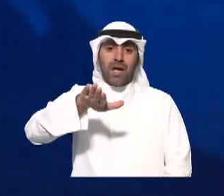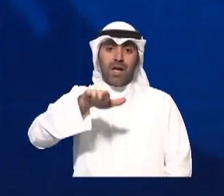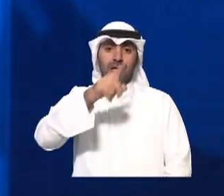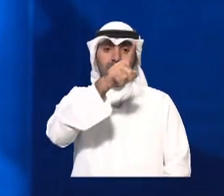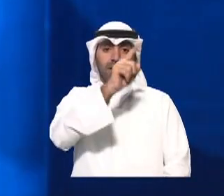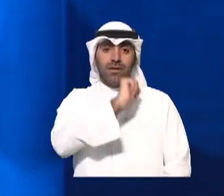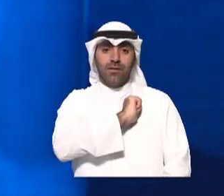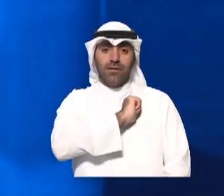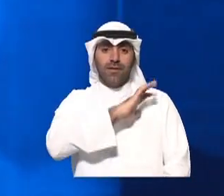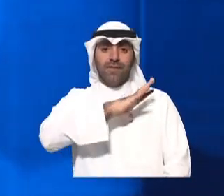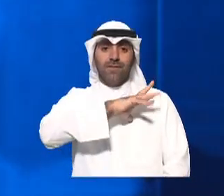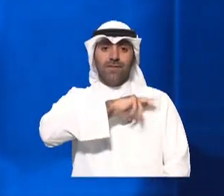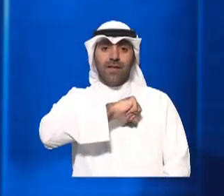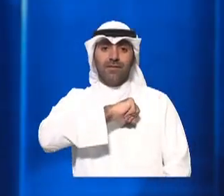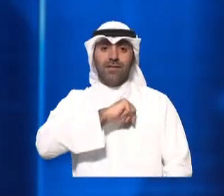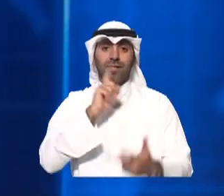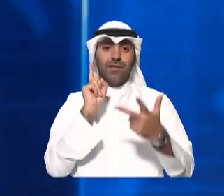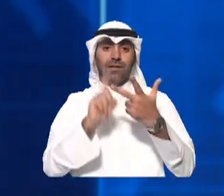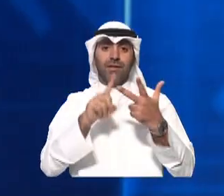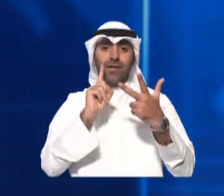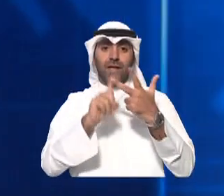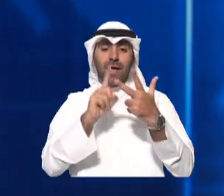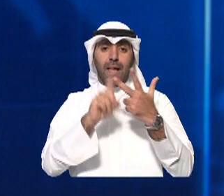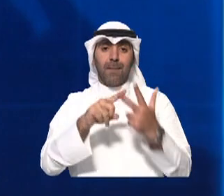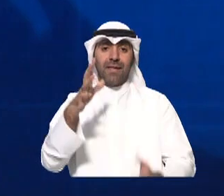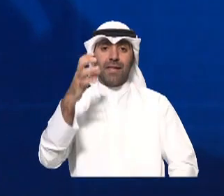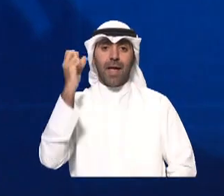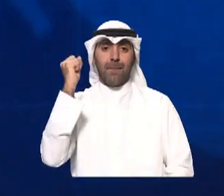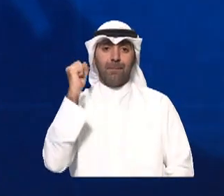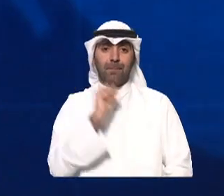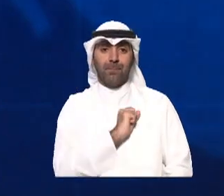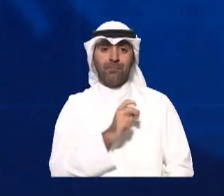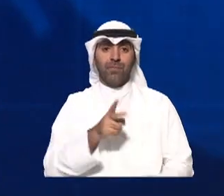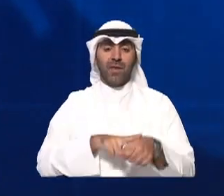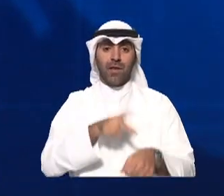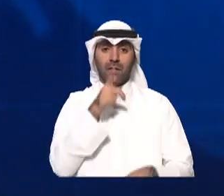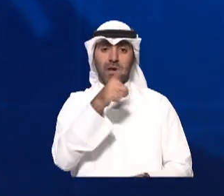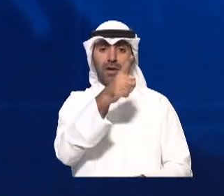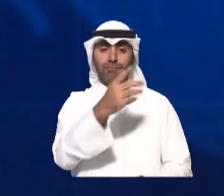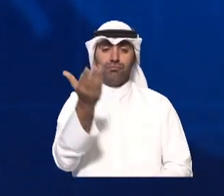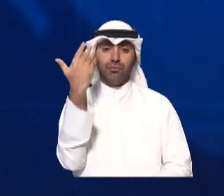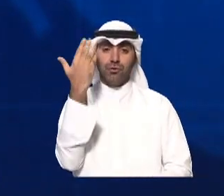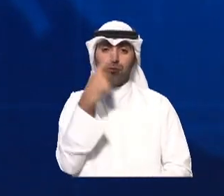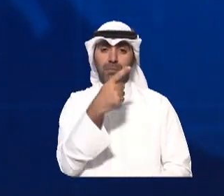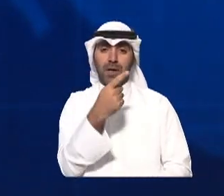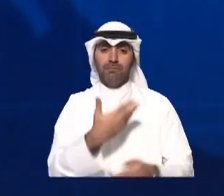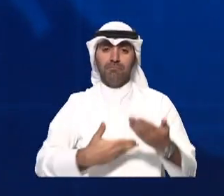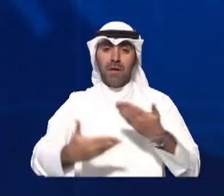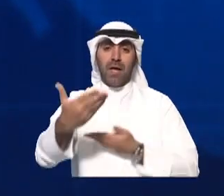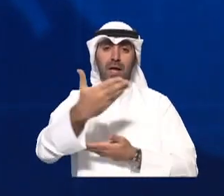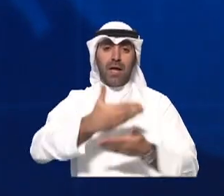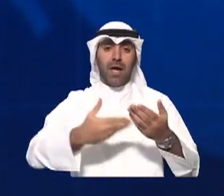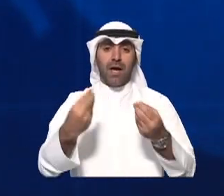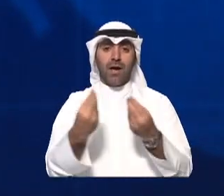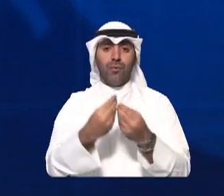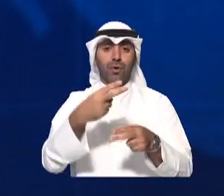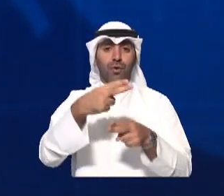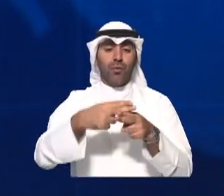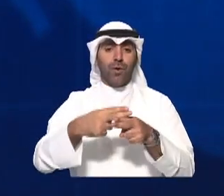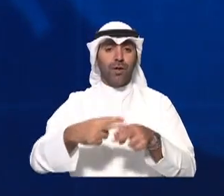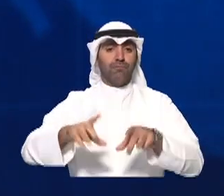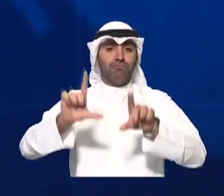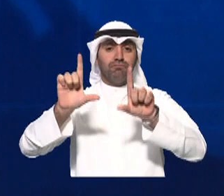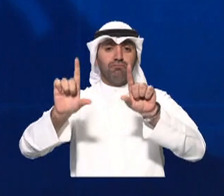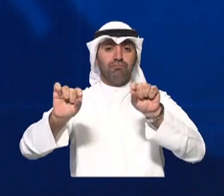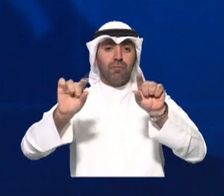الحميدة وإسهاماته في خدمة وطنه في العديد من الميادين ومسيرته التي امتدت لعقود من النضال لأجل